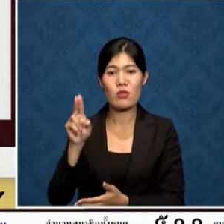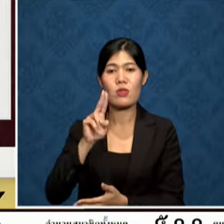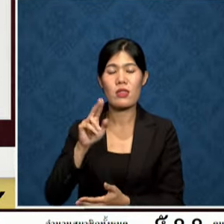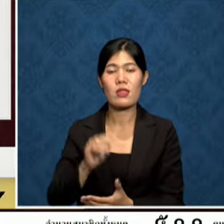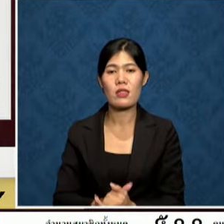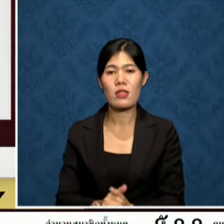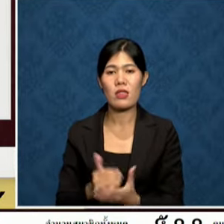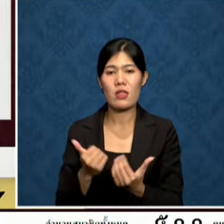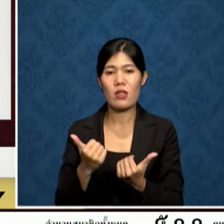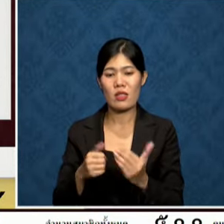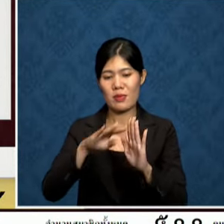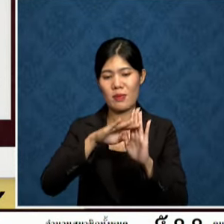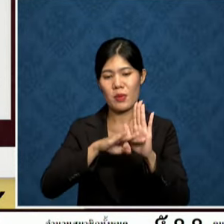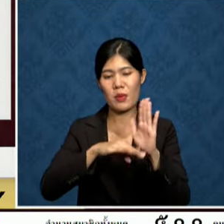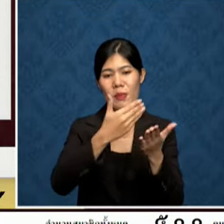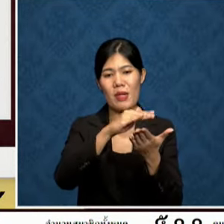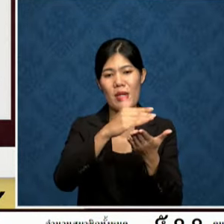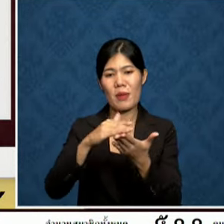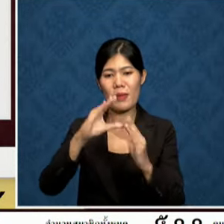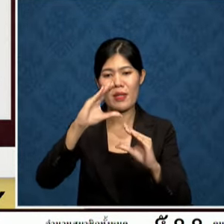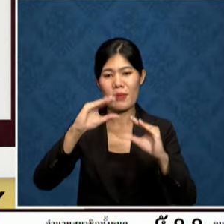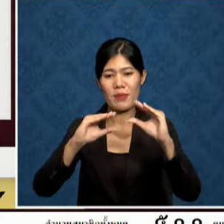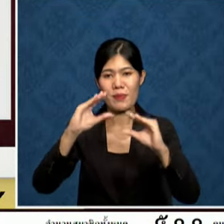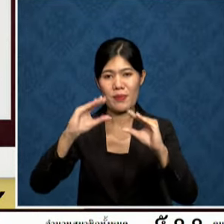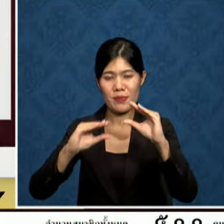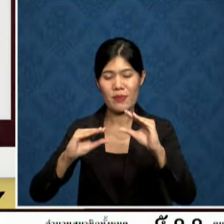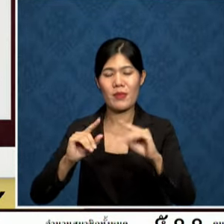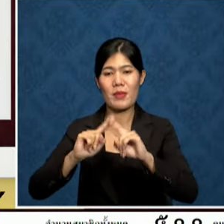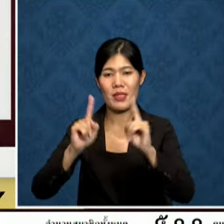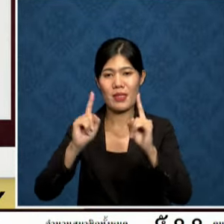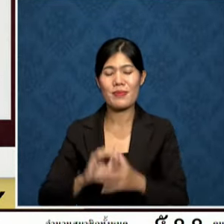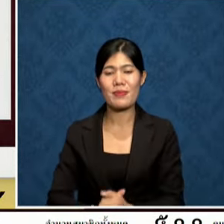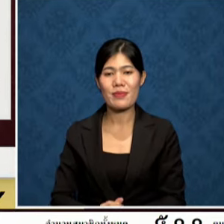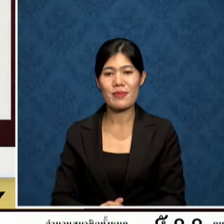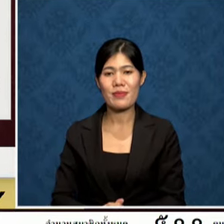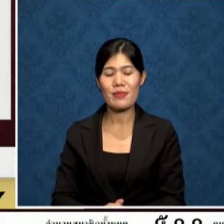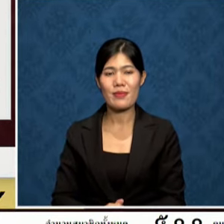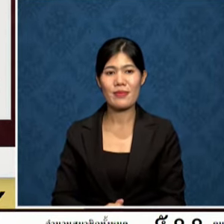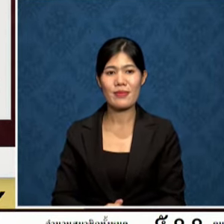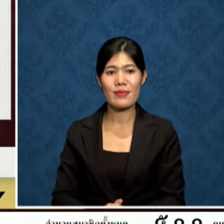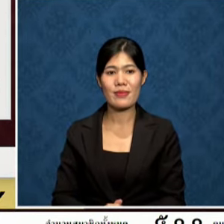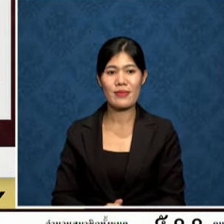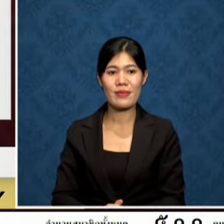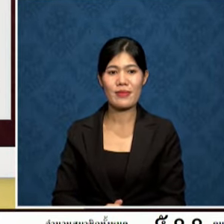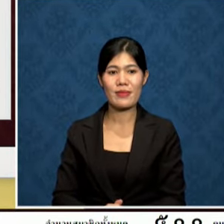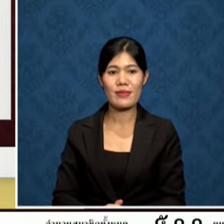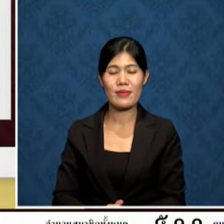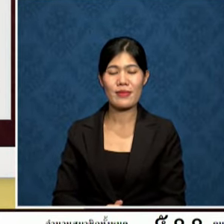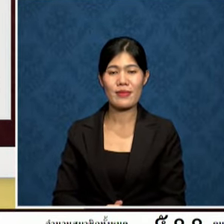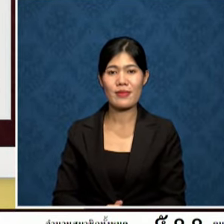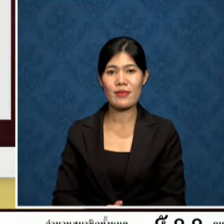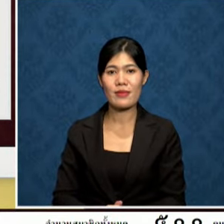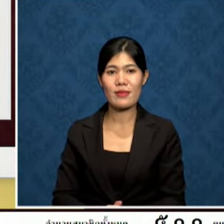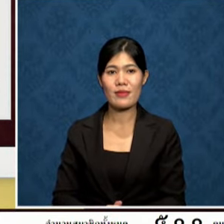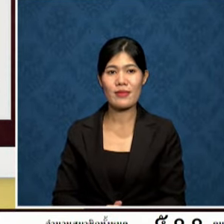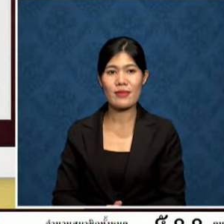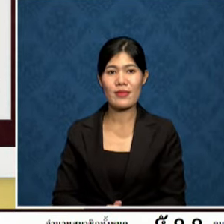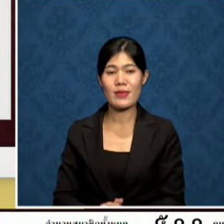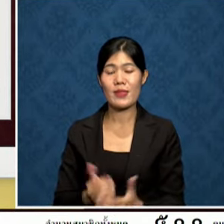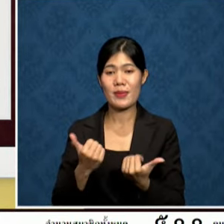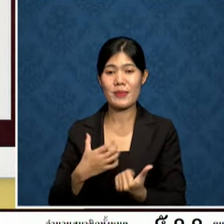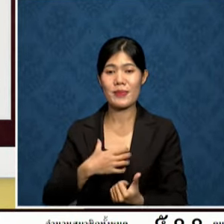เปลี่ยนแปลงไปทันทีและอาจจะลดต่ำลงกว่าเกณฑ์ที่ควรจะเป็นค่ะท่านประธานคะพรรคก้าไกล